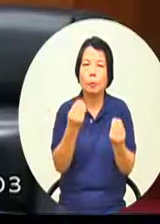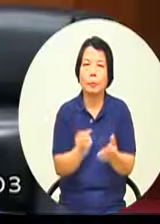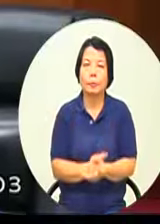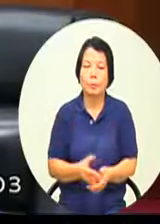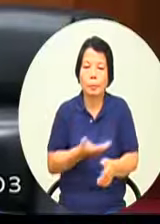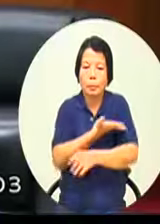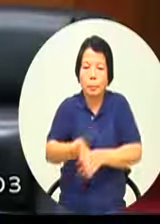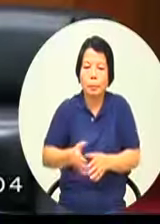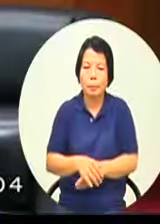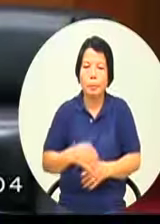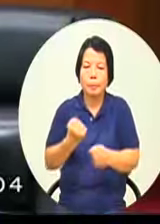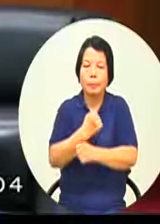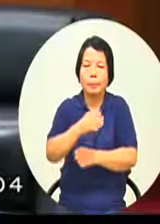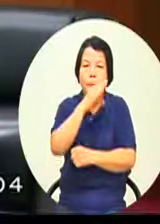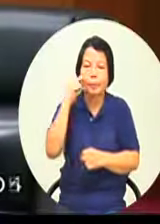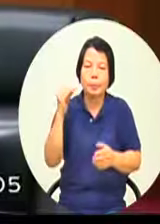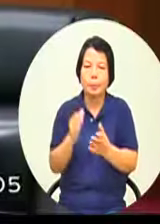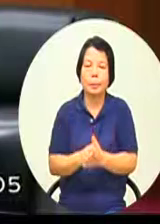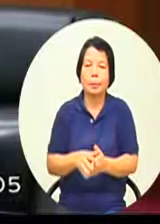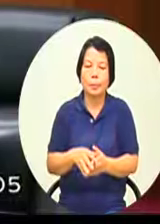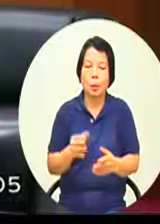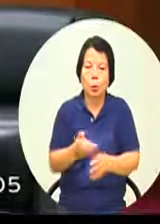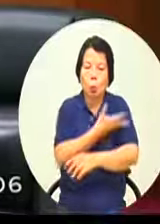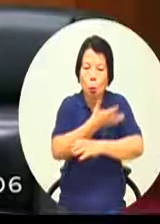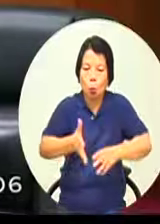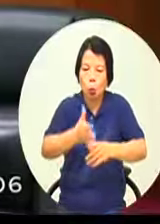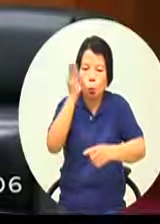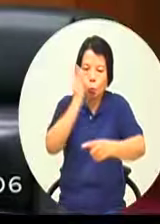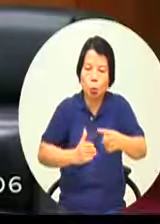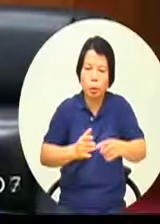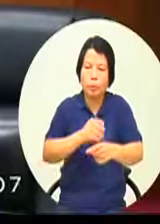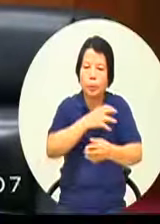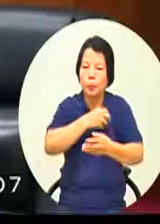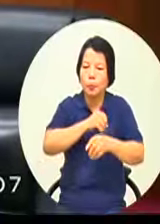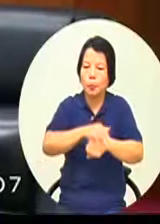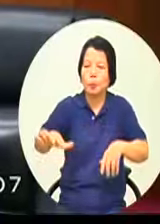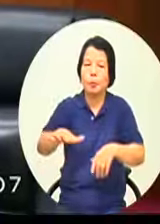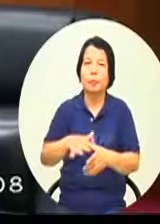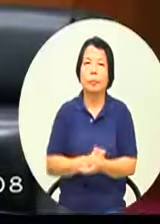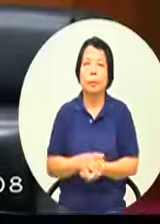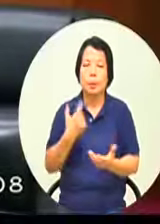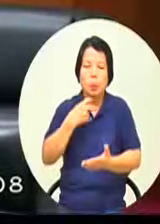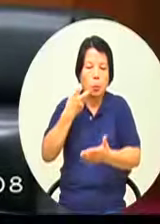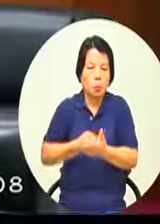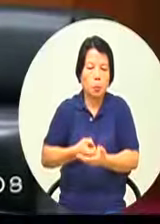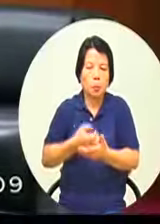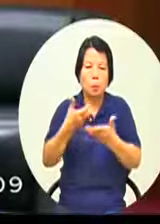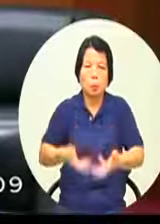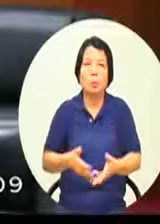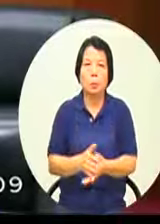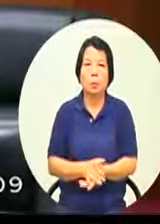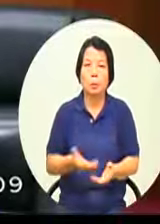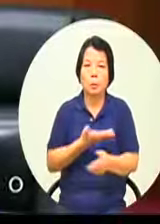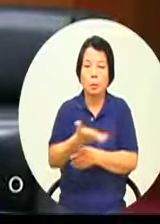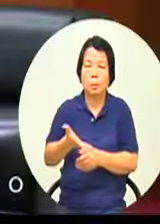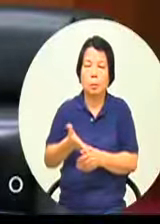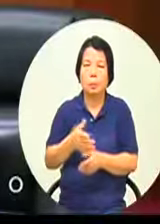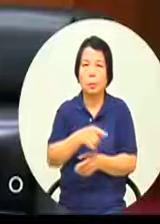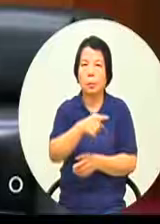我们玛雅部落被冲刷一半哈，这个严重性真的是让我们 也有一